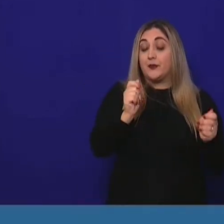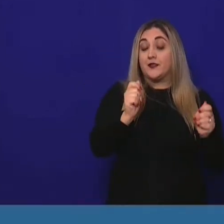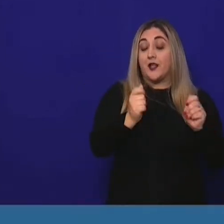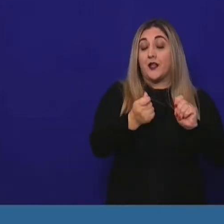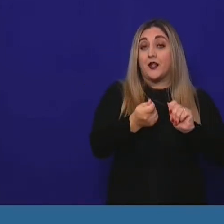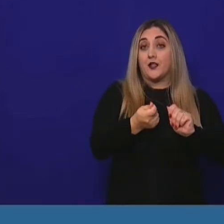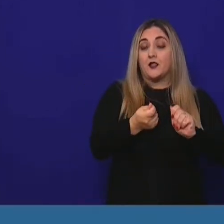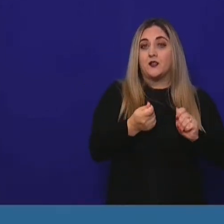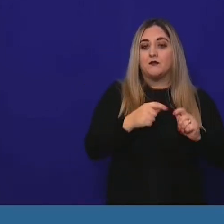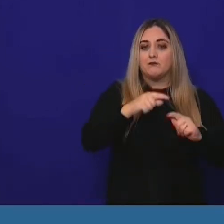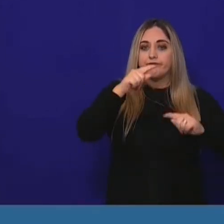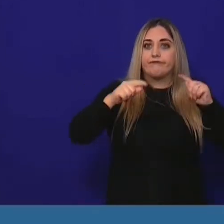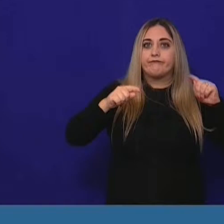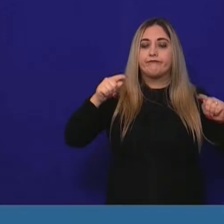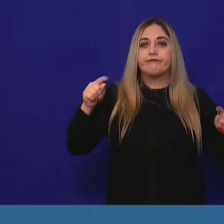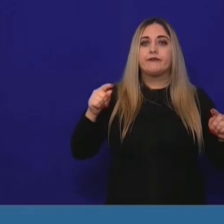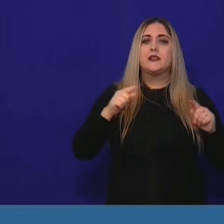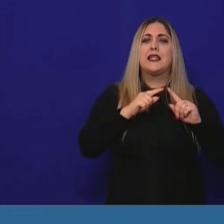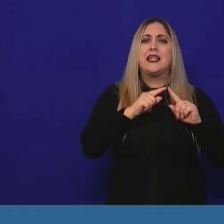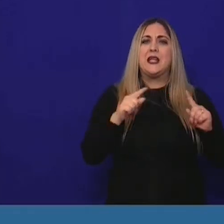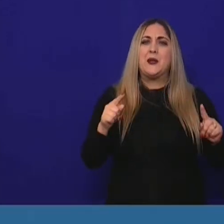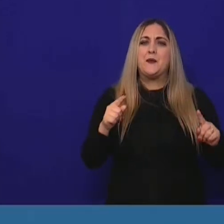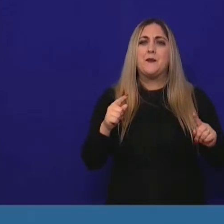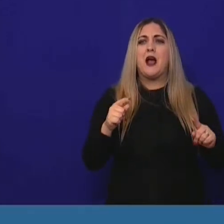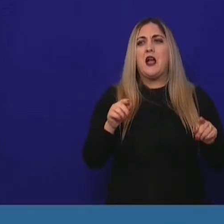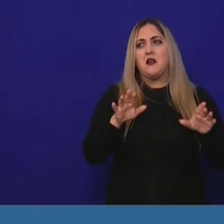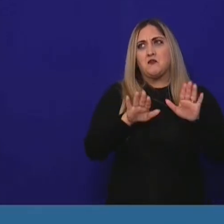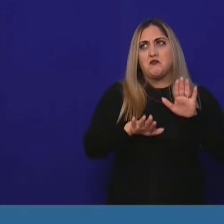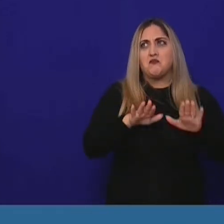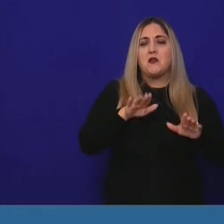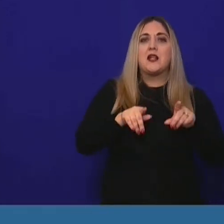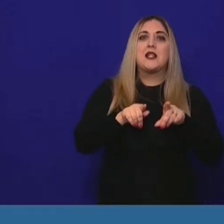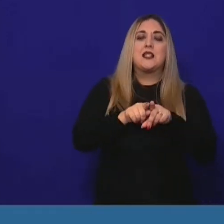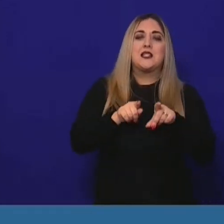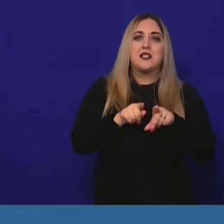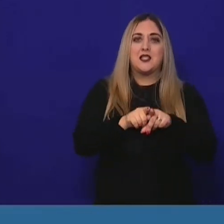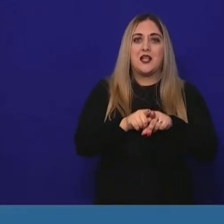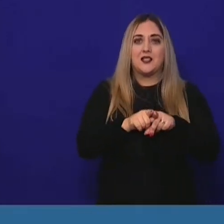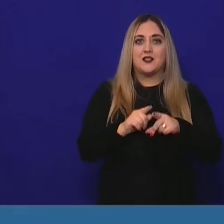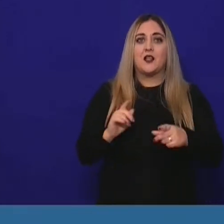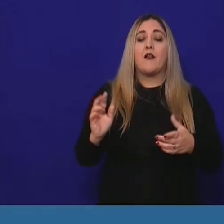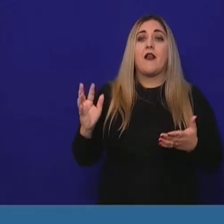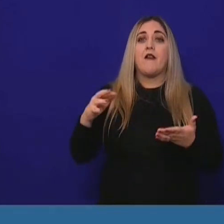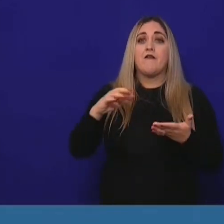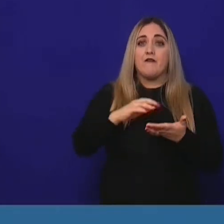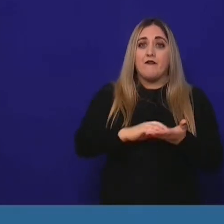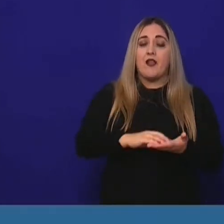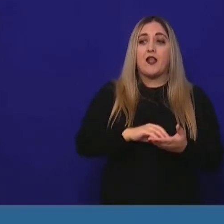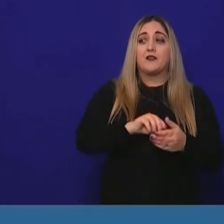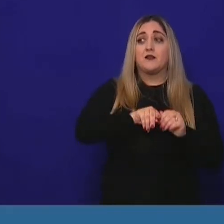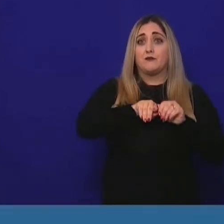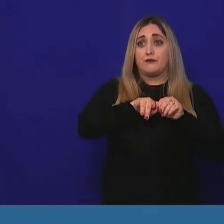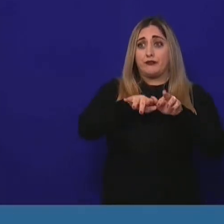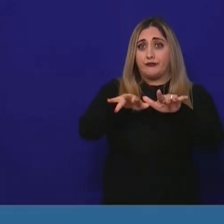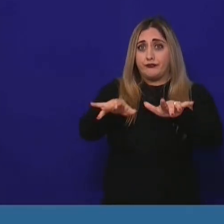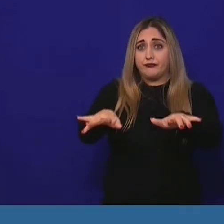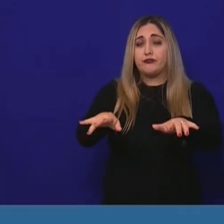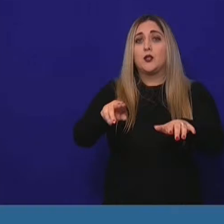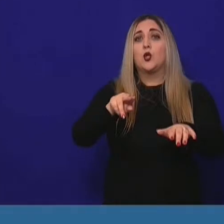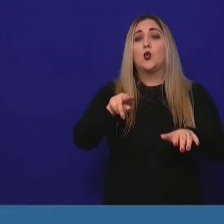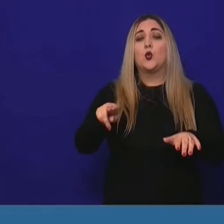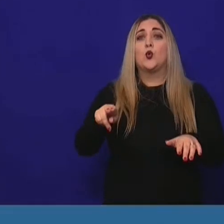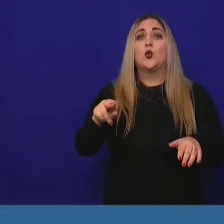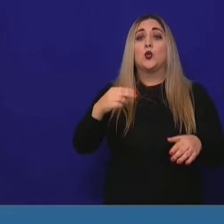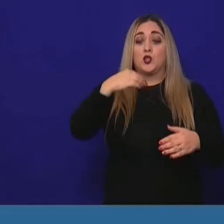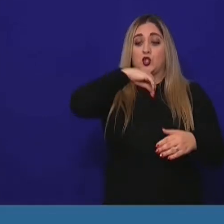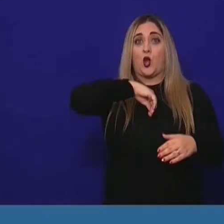u propju però baqa l-istess tip ta' virus li jkollu impatt kemm fuq trasmissjoni kif ukoll impatt